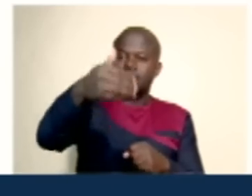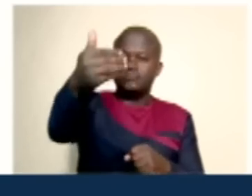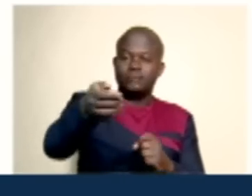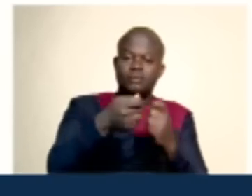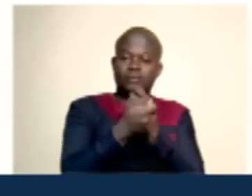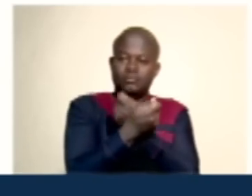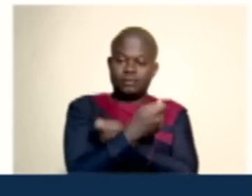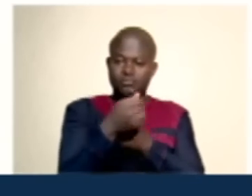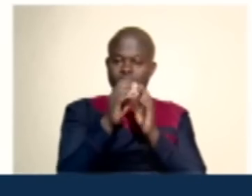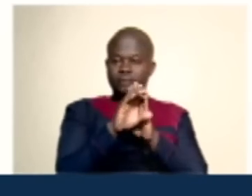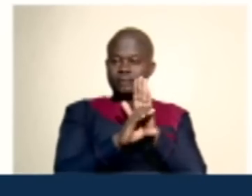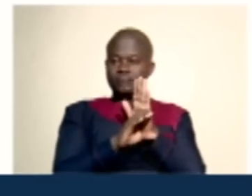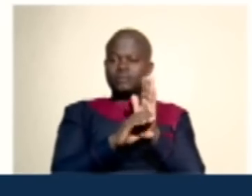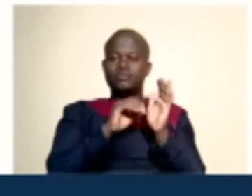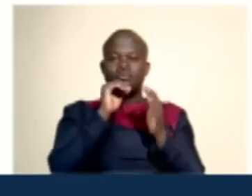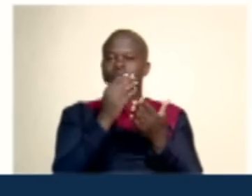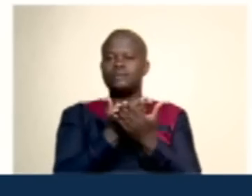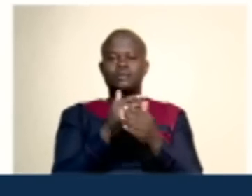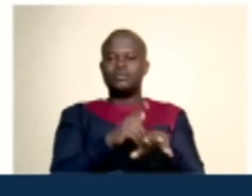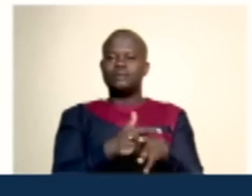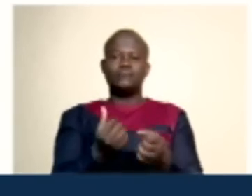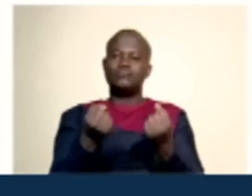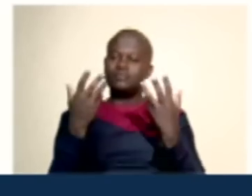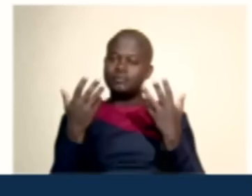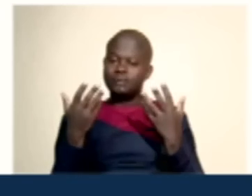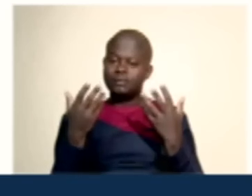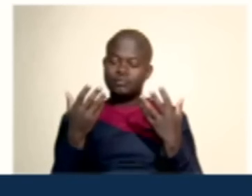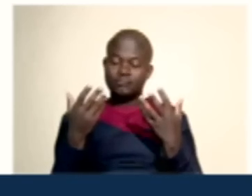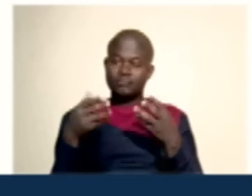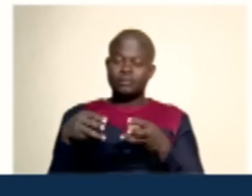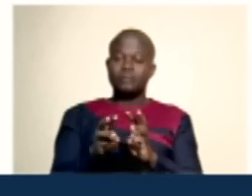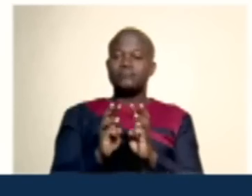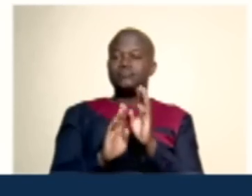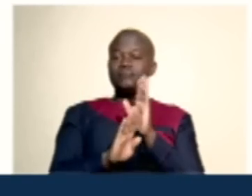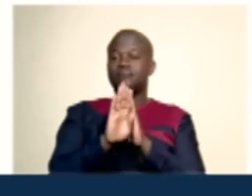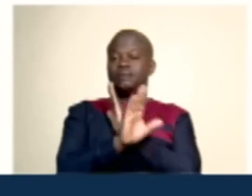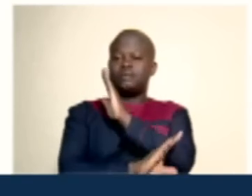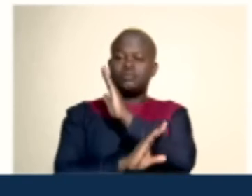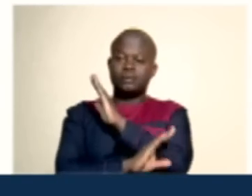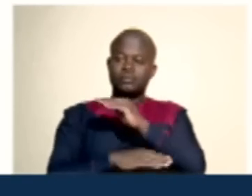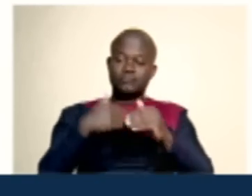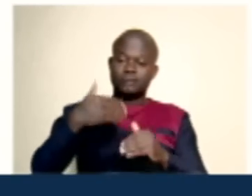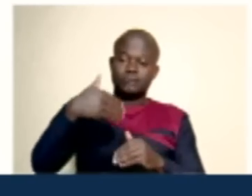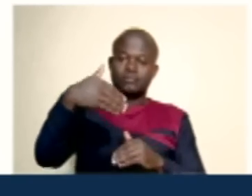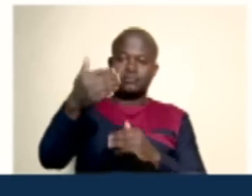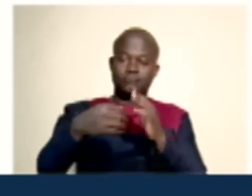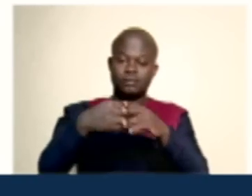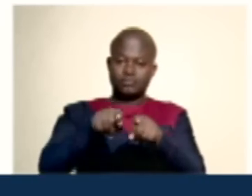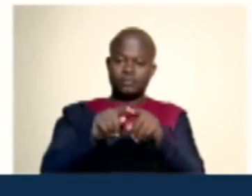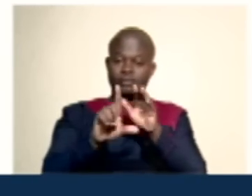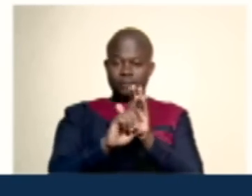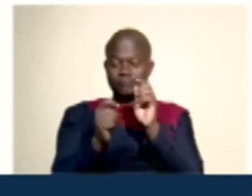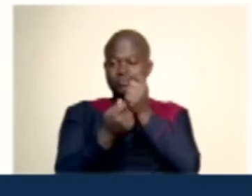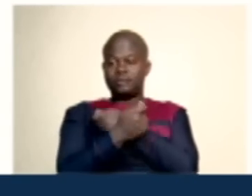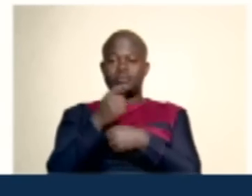bigenda bihindura itegeko nshinga ntago bisaba ngo negeye runaka uko iterambere ry'igihugu rigenda ni nako amategeko